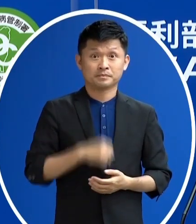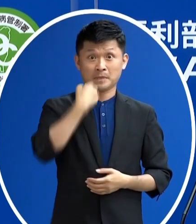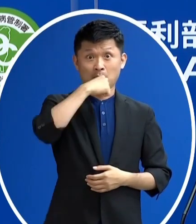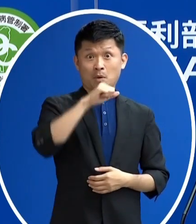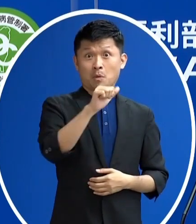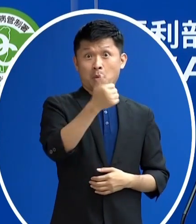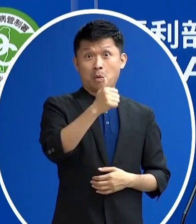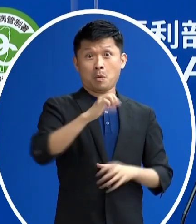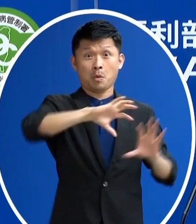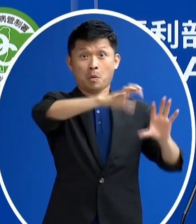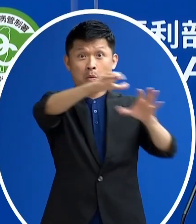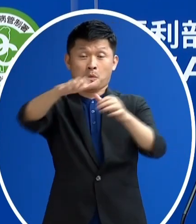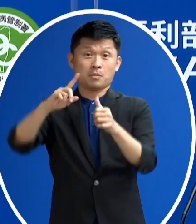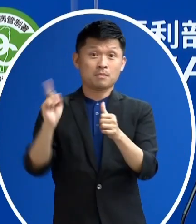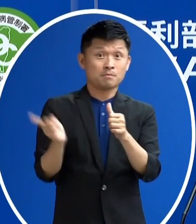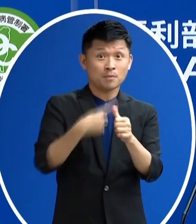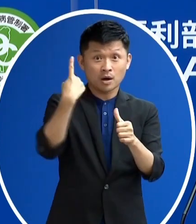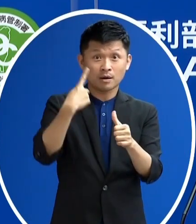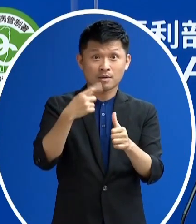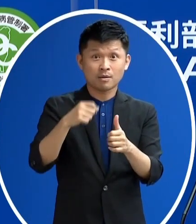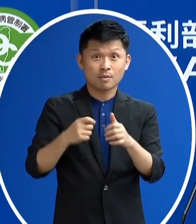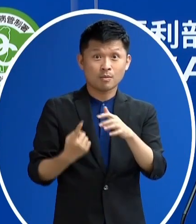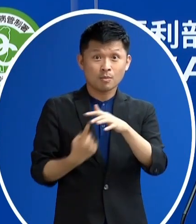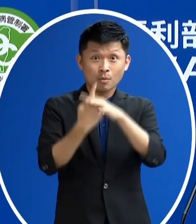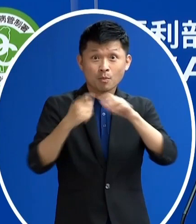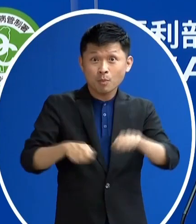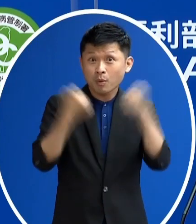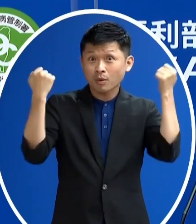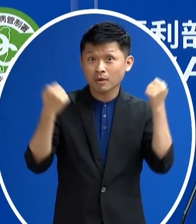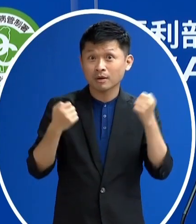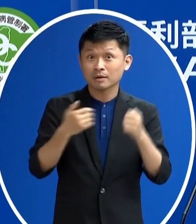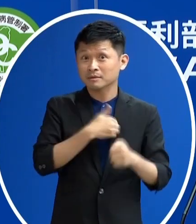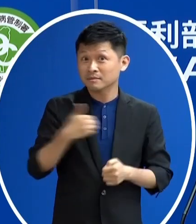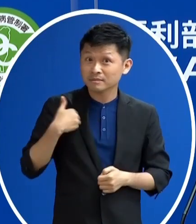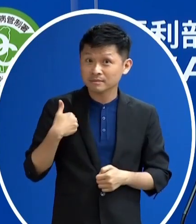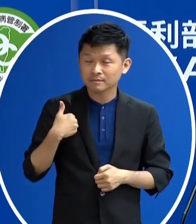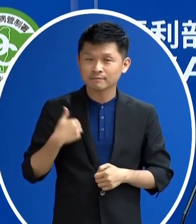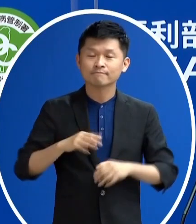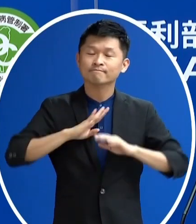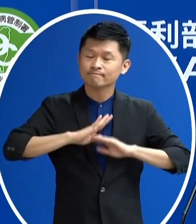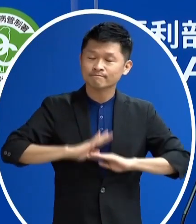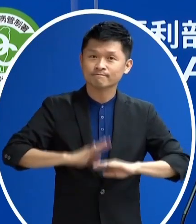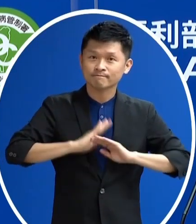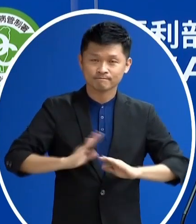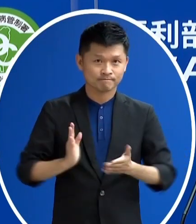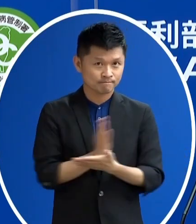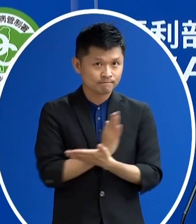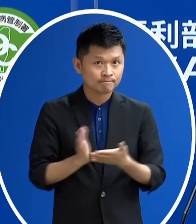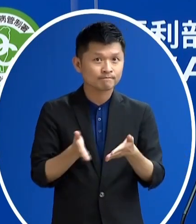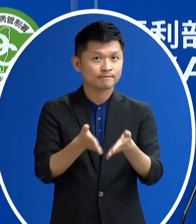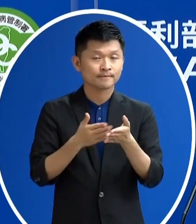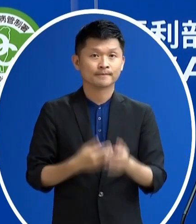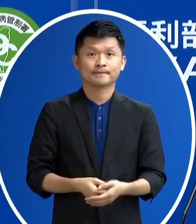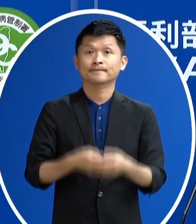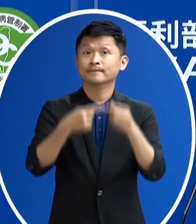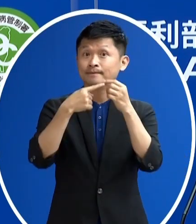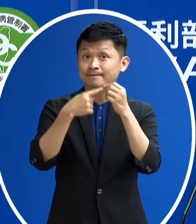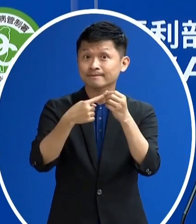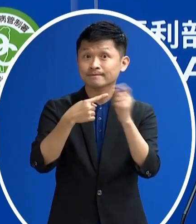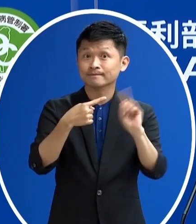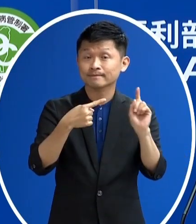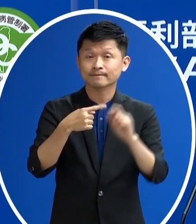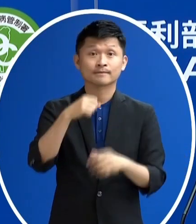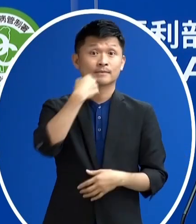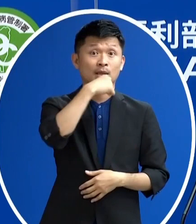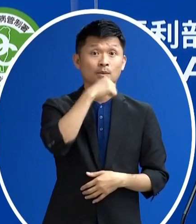录，台湾是不是有这样的一个可能性？我们必须要理性来看。第一个来看就是说，